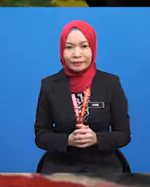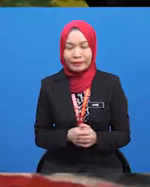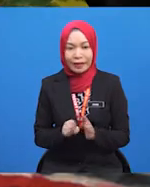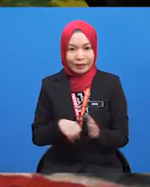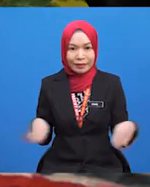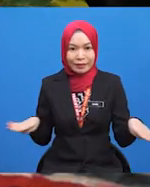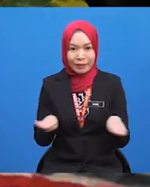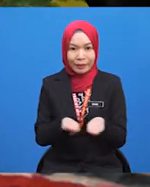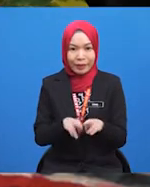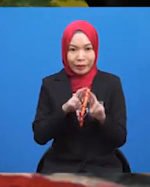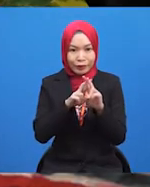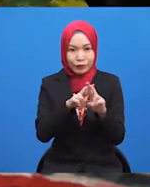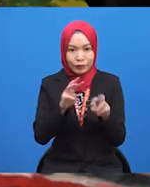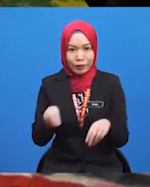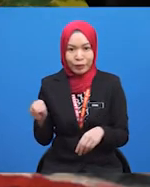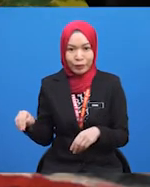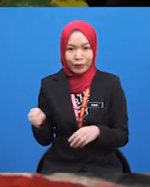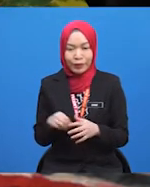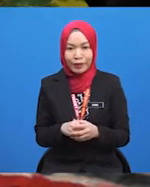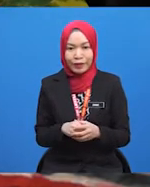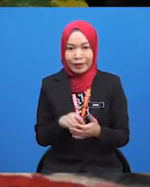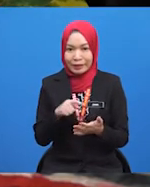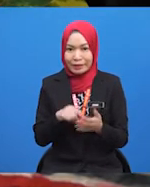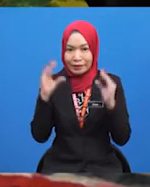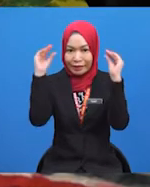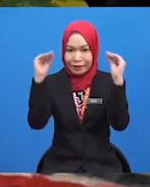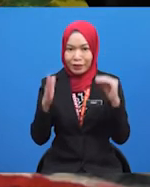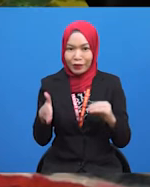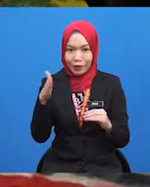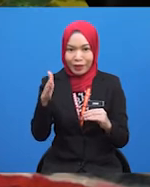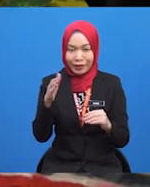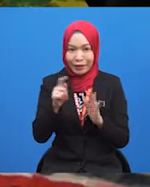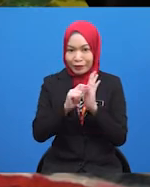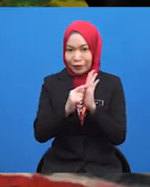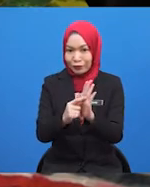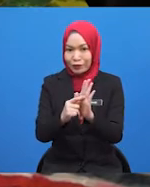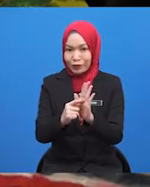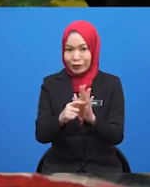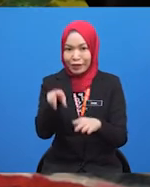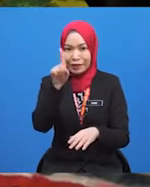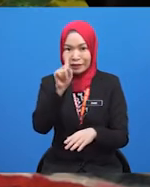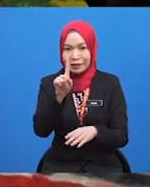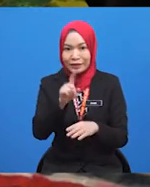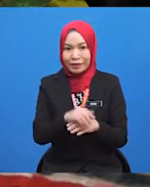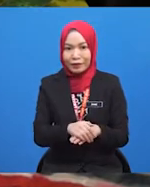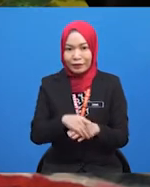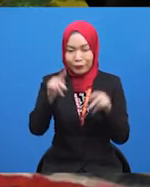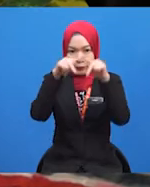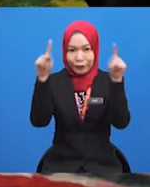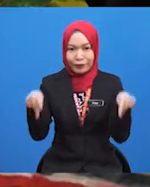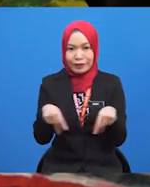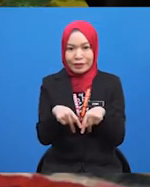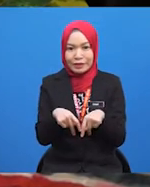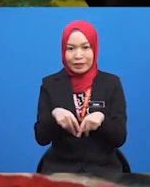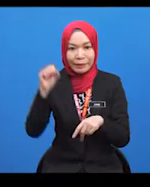Sebagai rujukan murid-murid, di sini cikgu akan paparkan satu koleksi